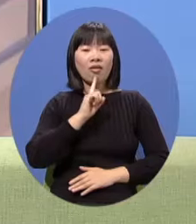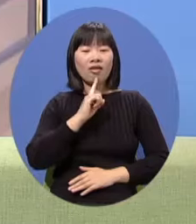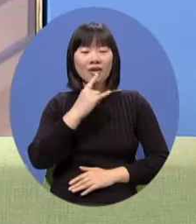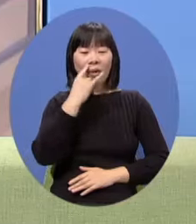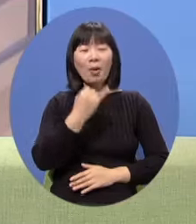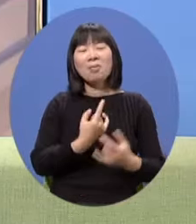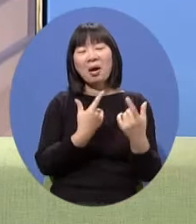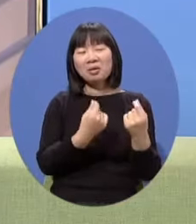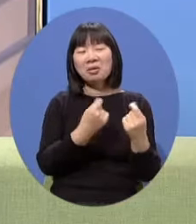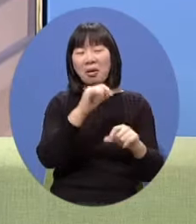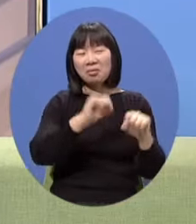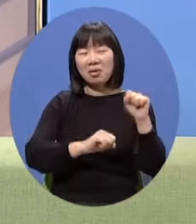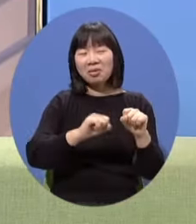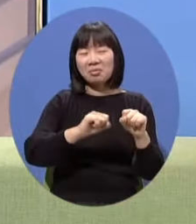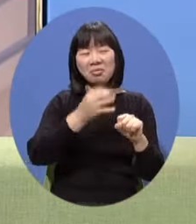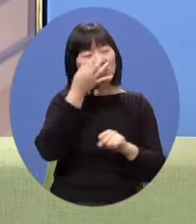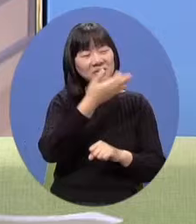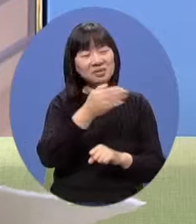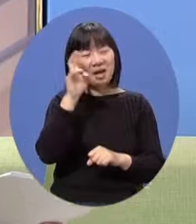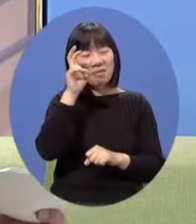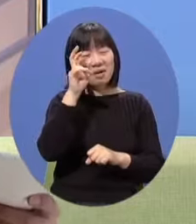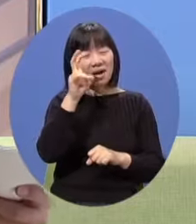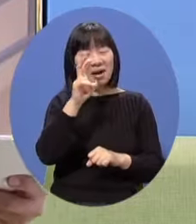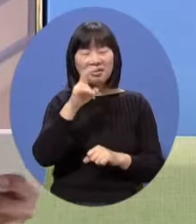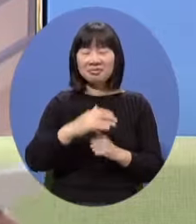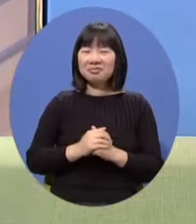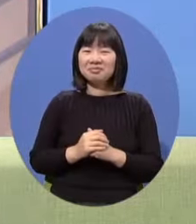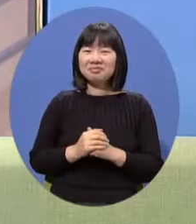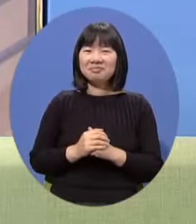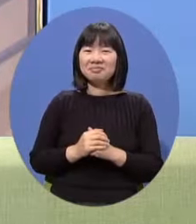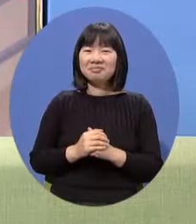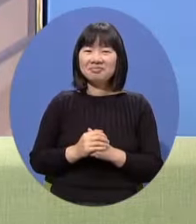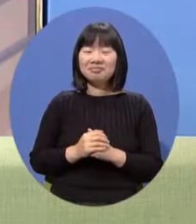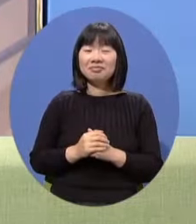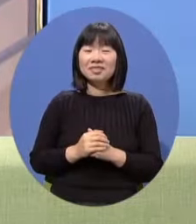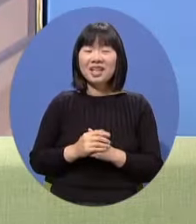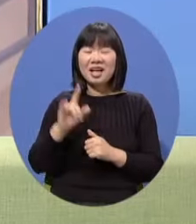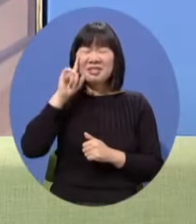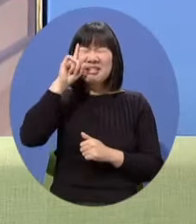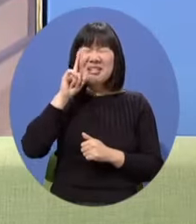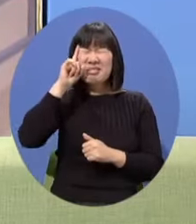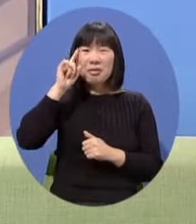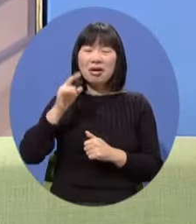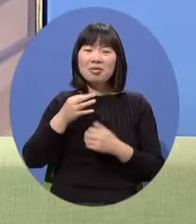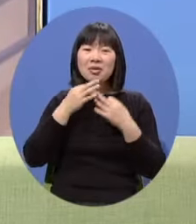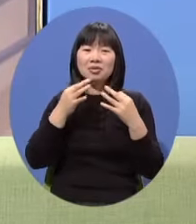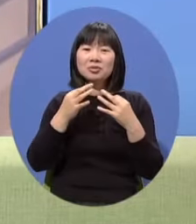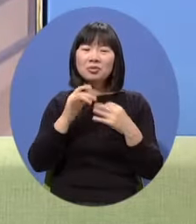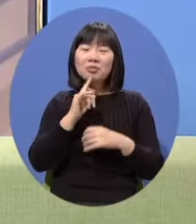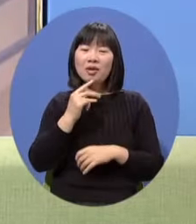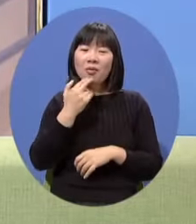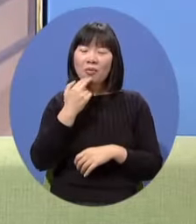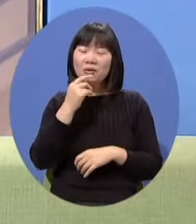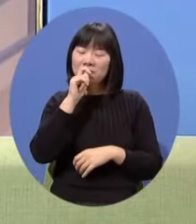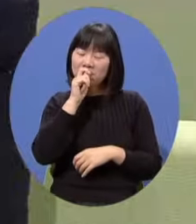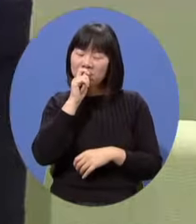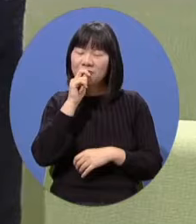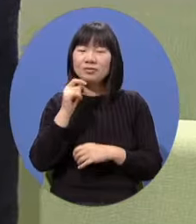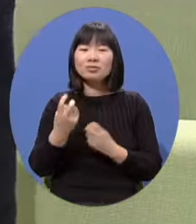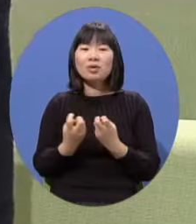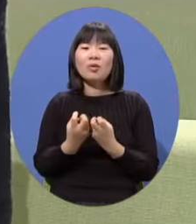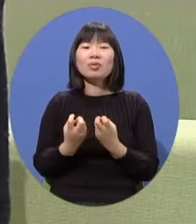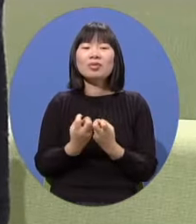그러지 않았을까? 저 안 그러고 이렇게 신경질을 부리고 네. 얘기하지 않는 경우는 어떻게 해야 되나요? 예, 이럴